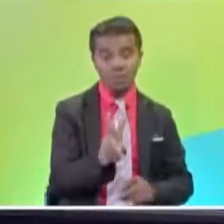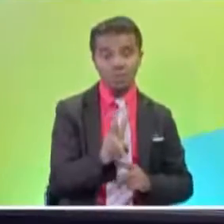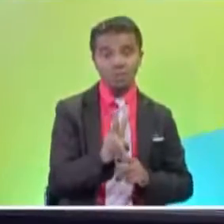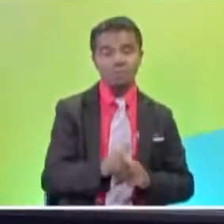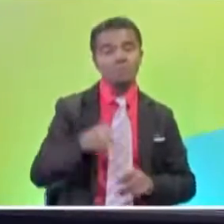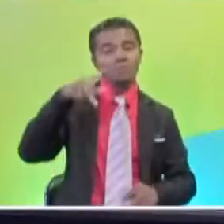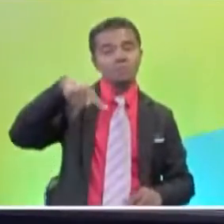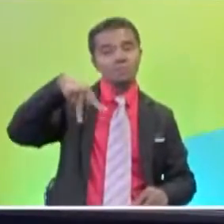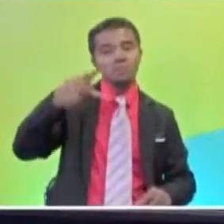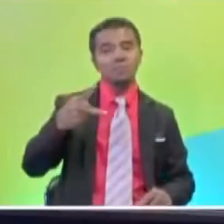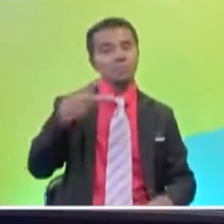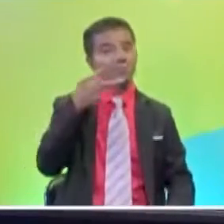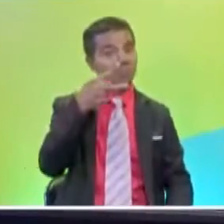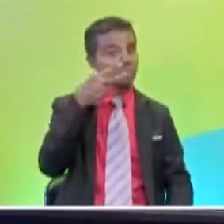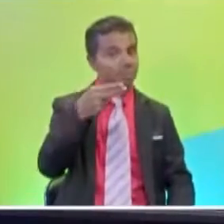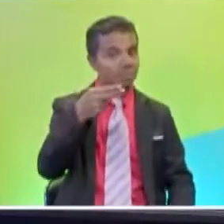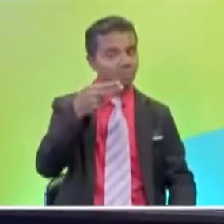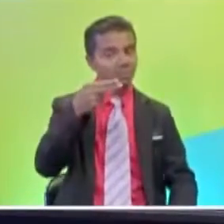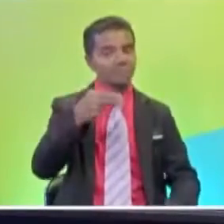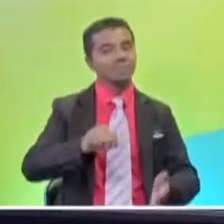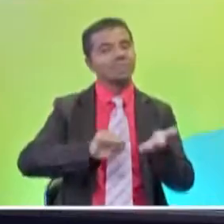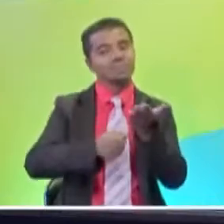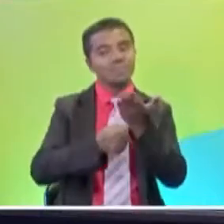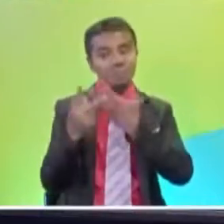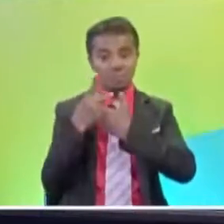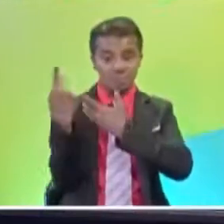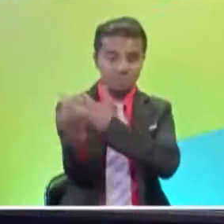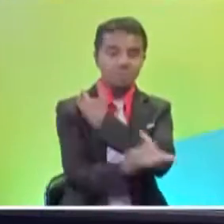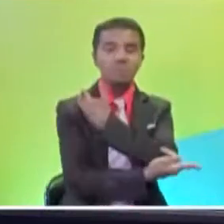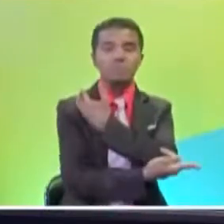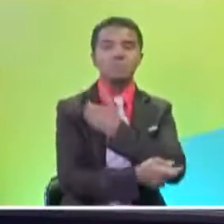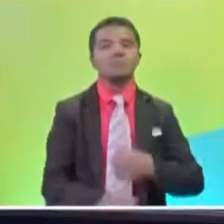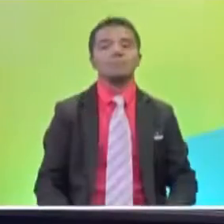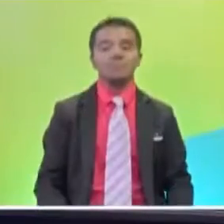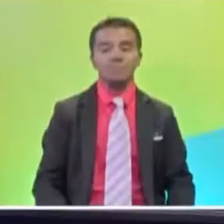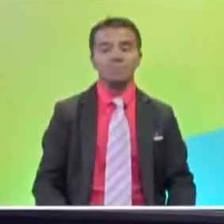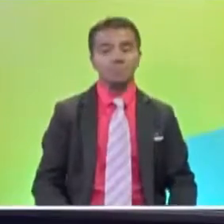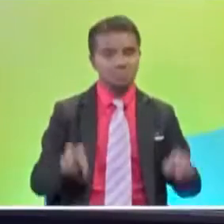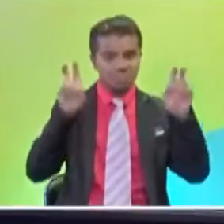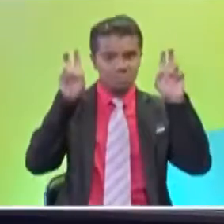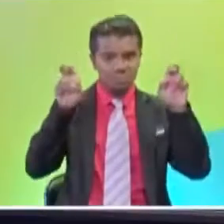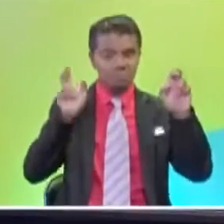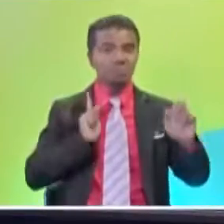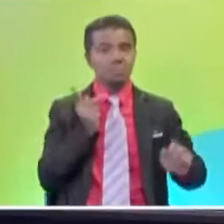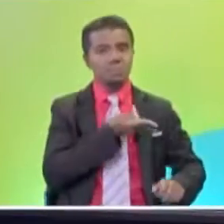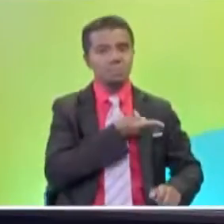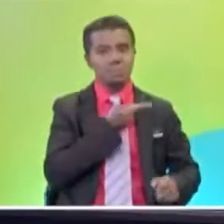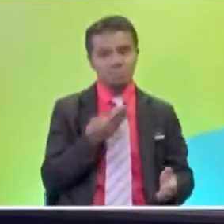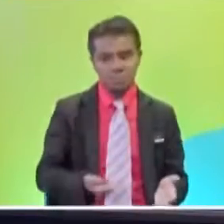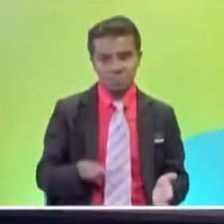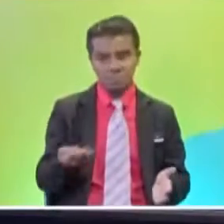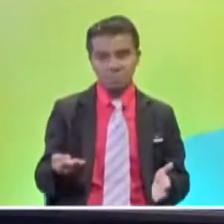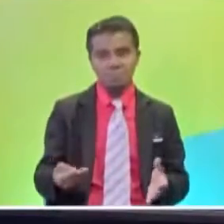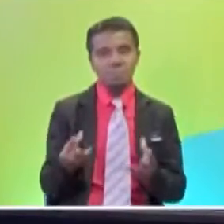pendidikan khas kemahiran hidup asas. Kenapa saya berpeluh-peluh? Tentunya topik kita hari ini ialah bahan perkebunan,